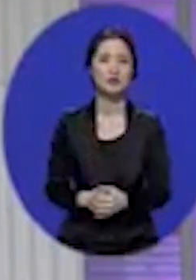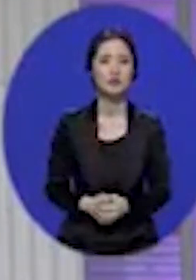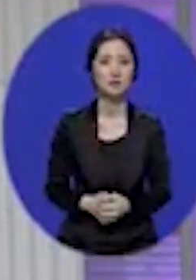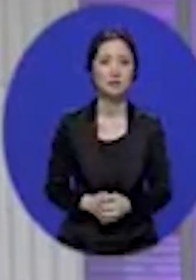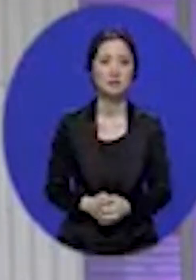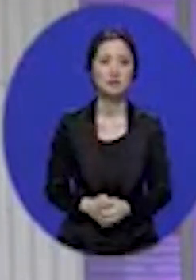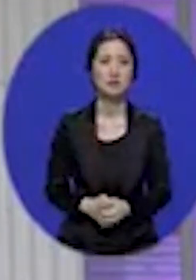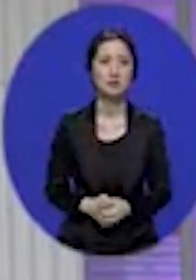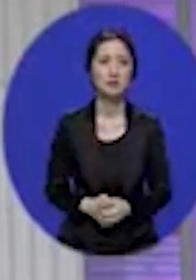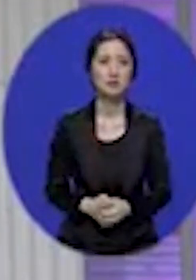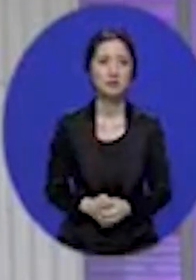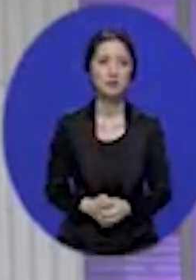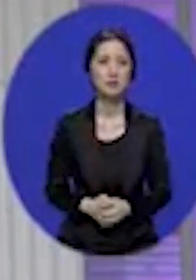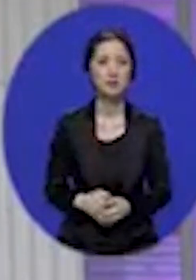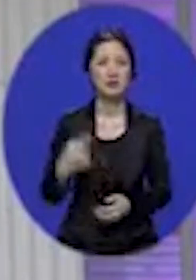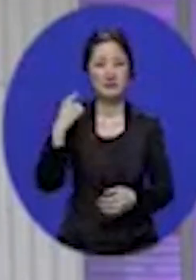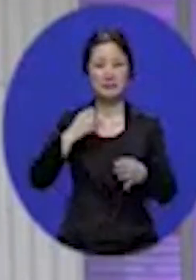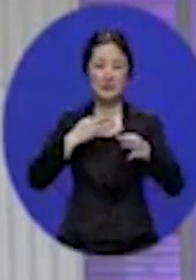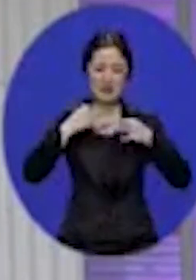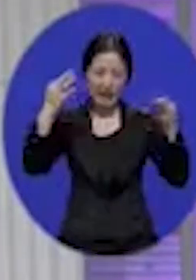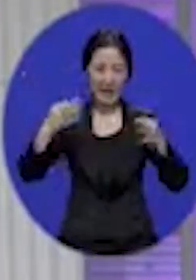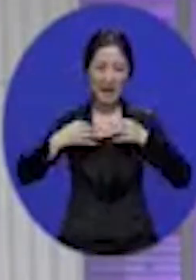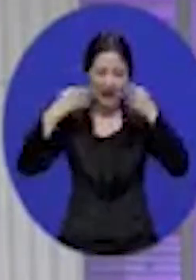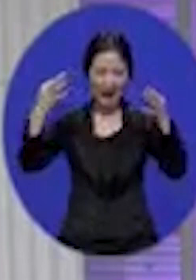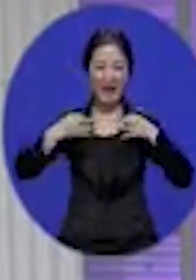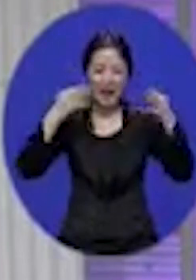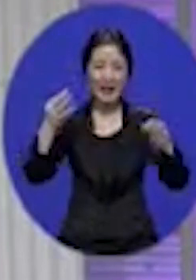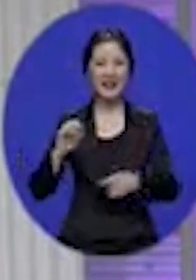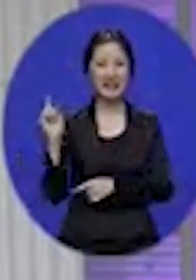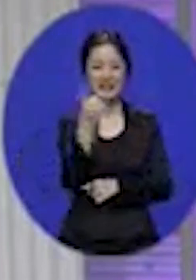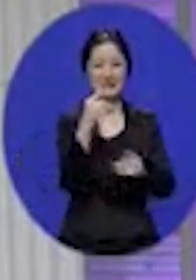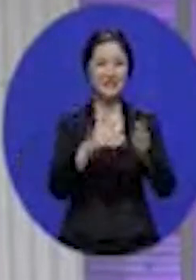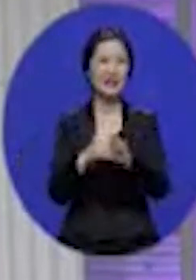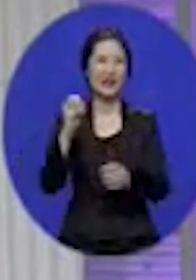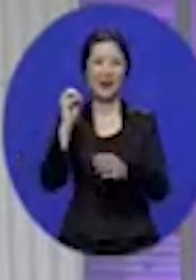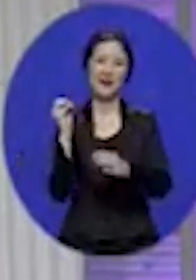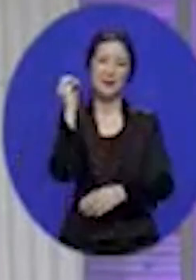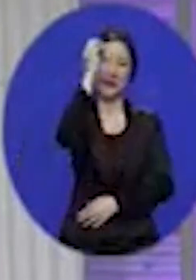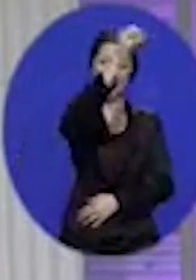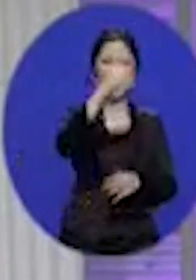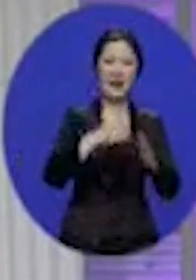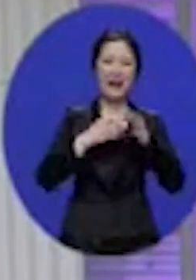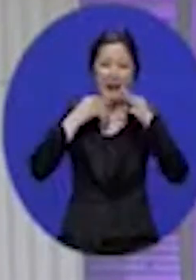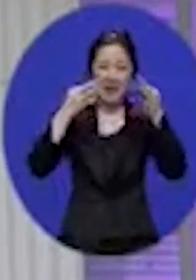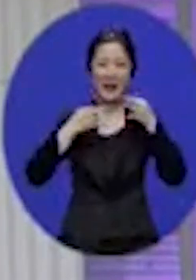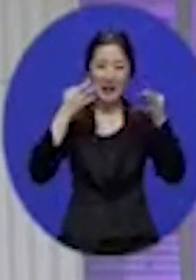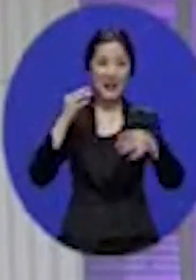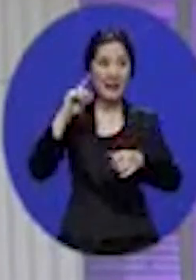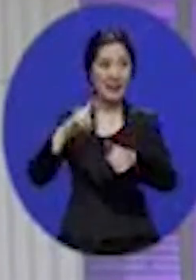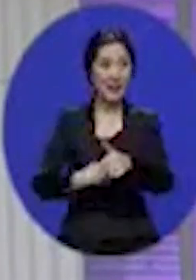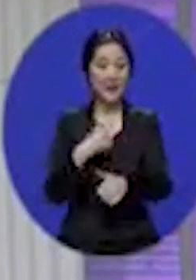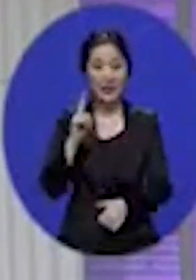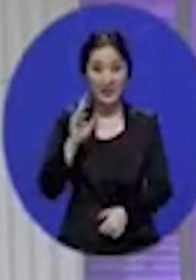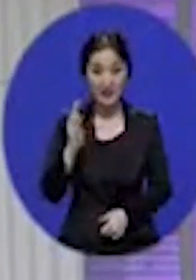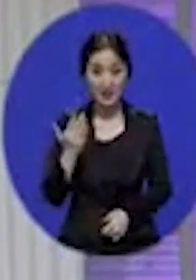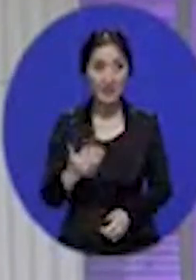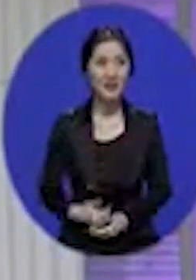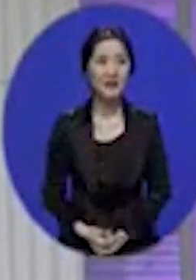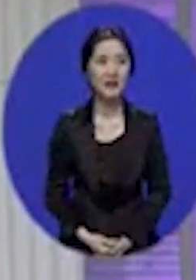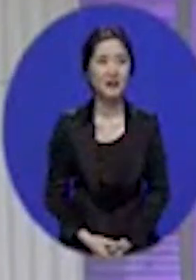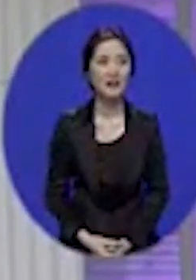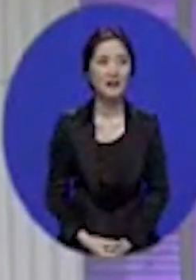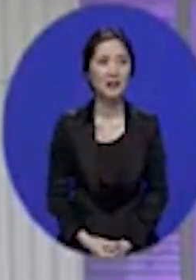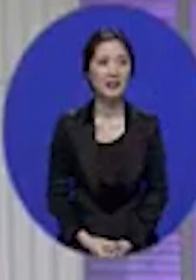죽이고. 째지는 목소리로 또 했죠. 좋습니다! 안타! 엄마냐! 결론은 이제 이게 좀 희귀성이